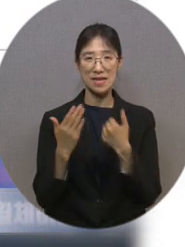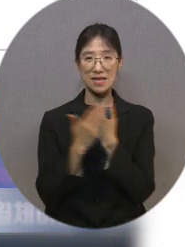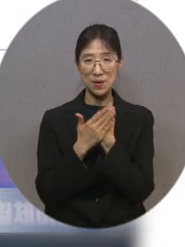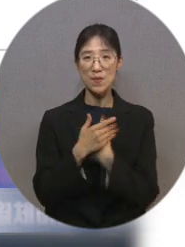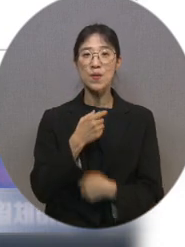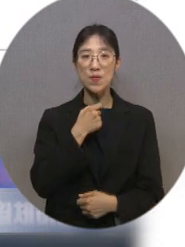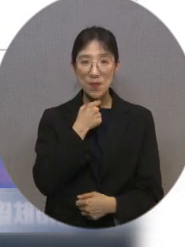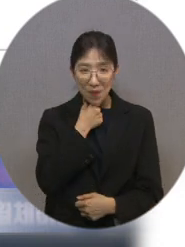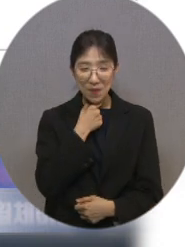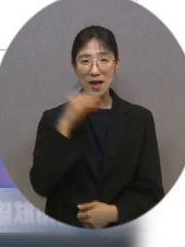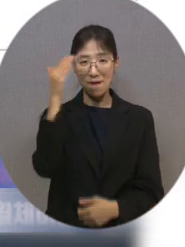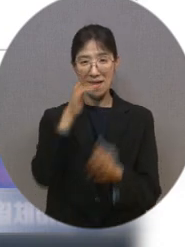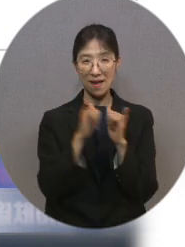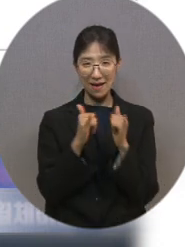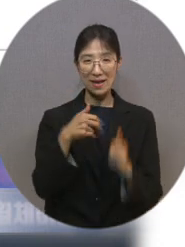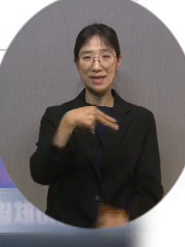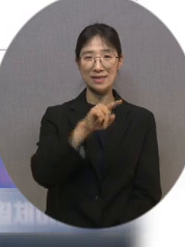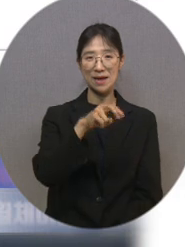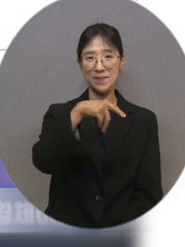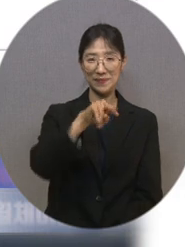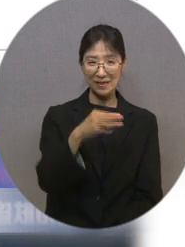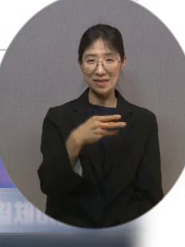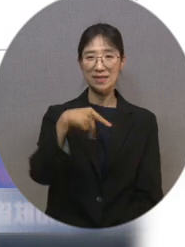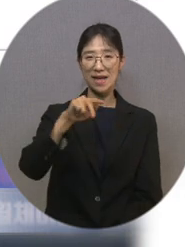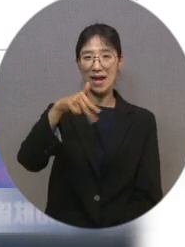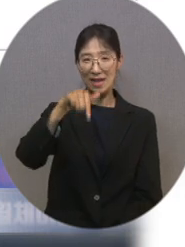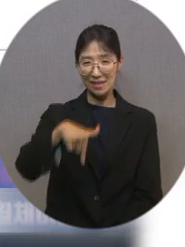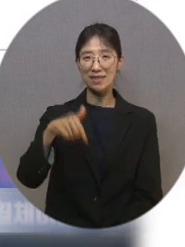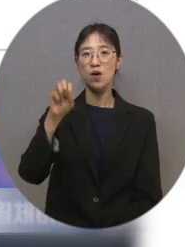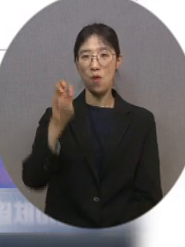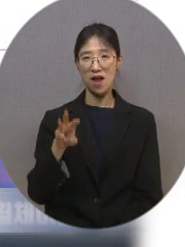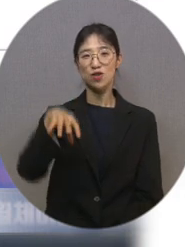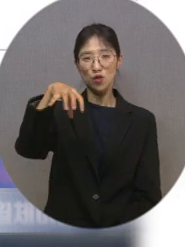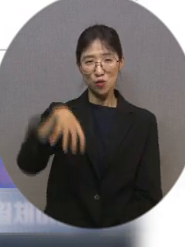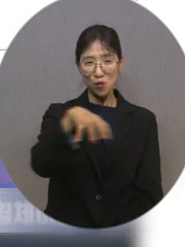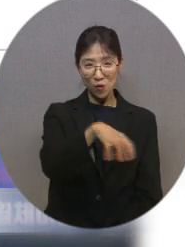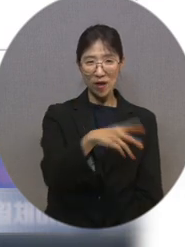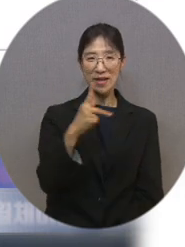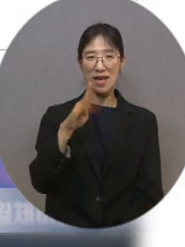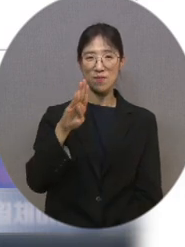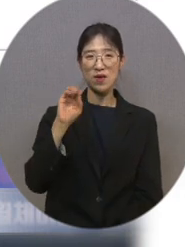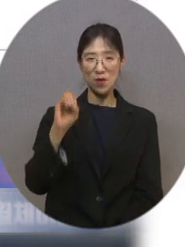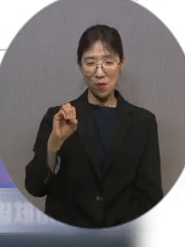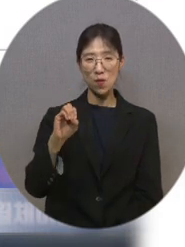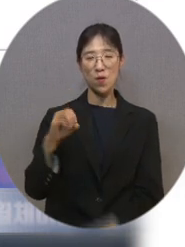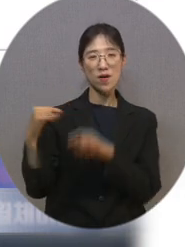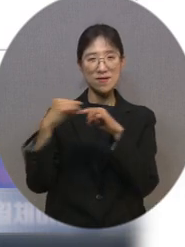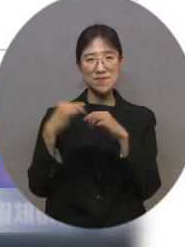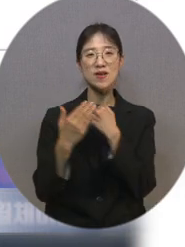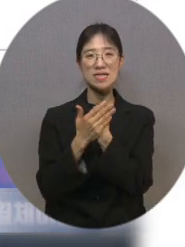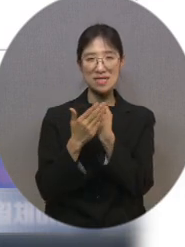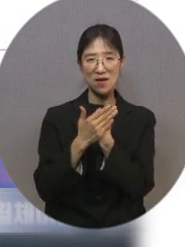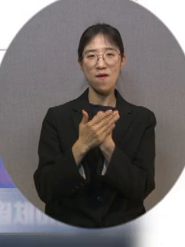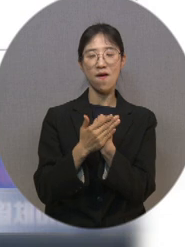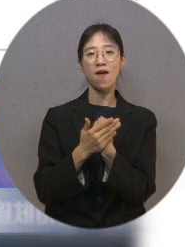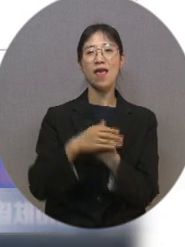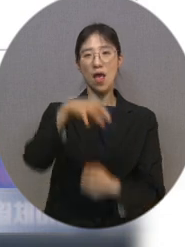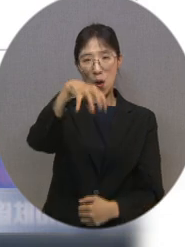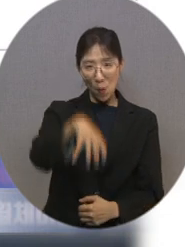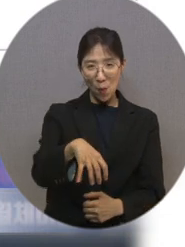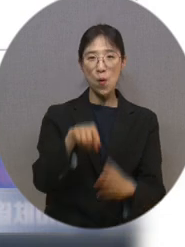이용을 원하는 관람객은 잠실과 사직, 광주 구장 내 KBO 중계 음성지원 안내 데스크를